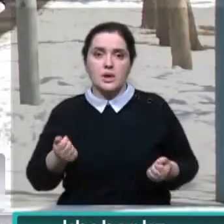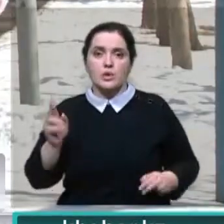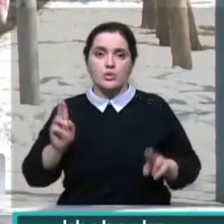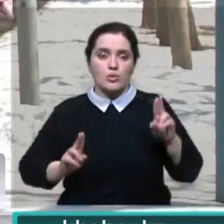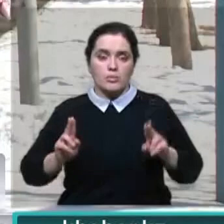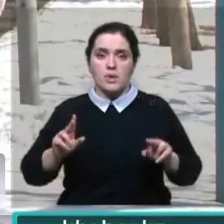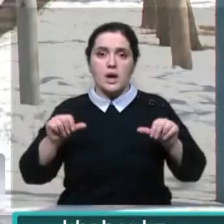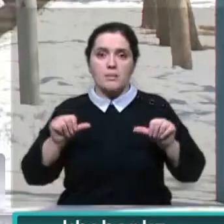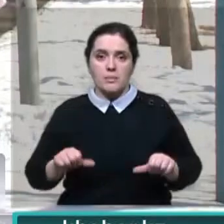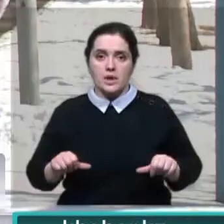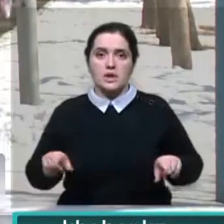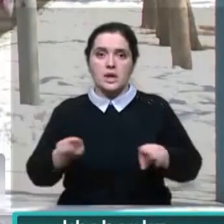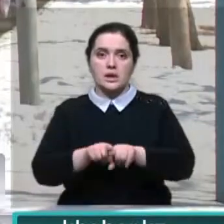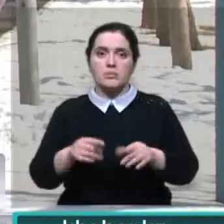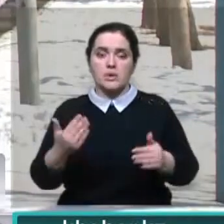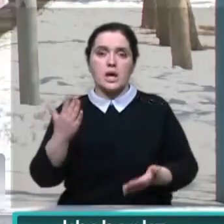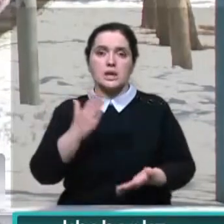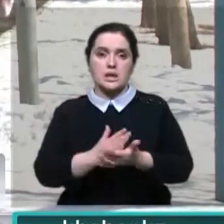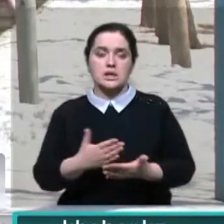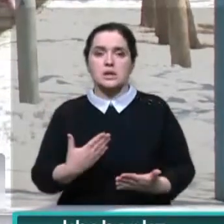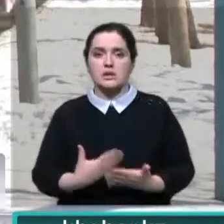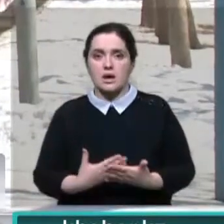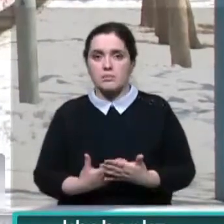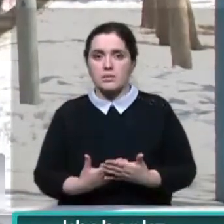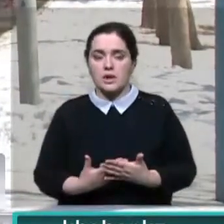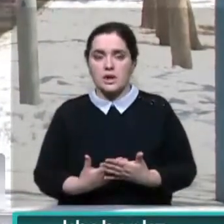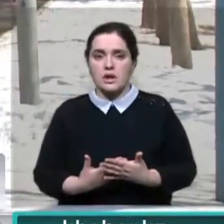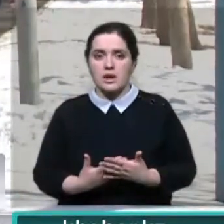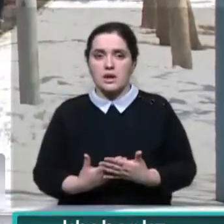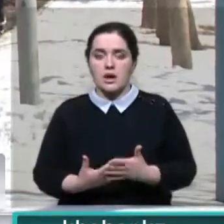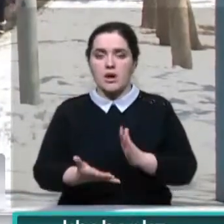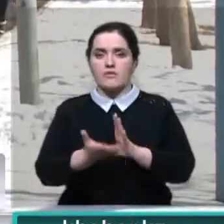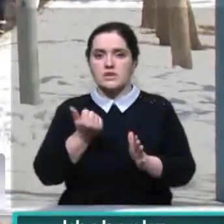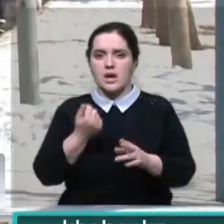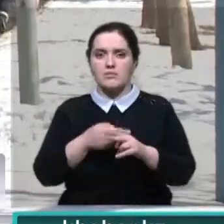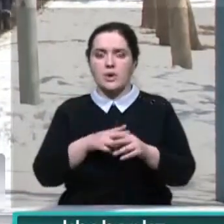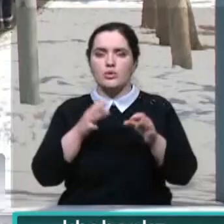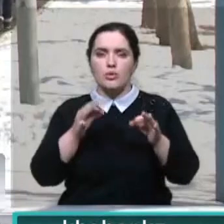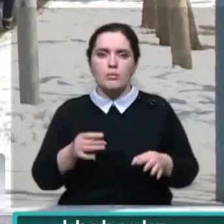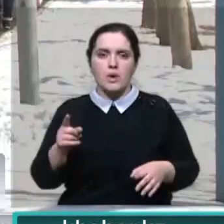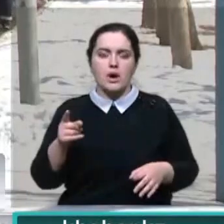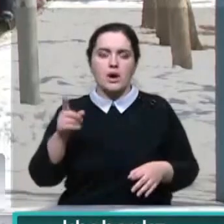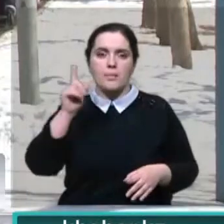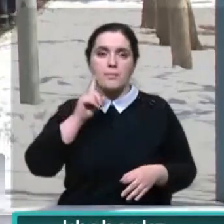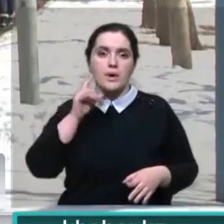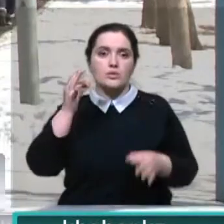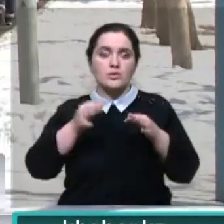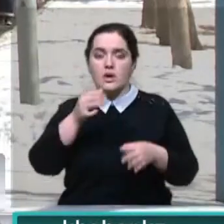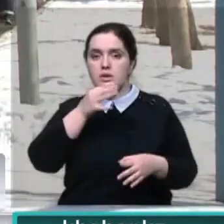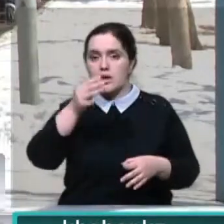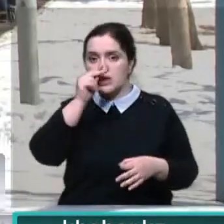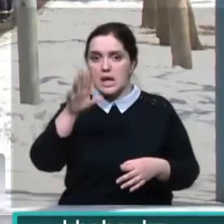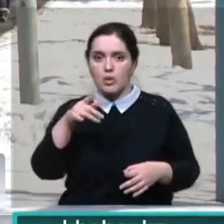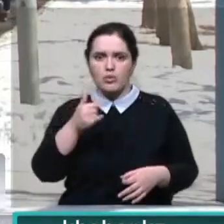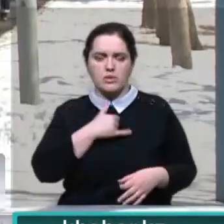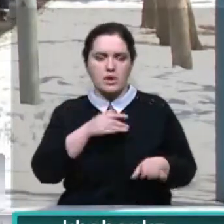права такими, какие они есть. Например, взять хотя бы норму презумпции невиновности. У нас практикуется так,